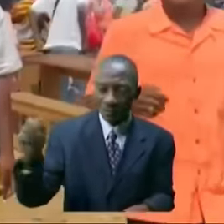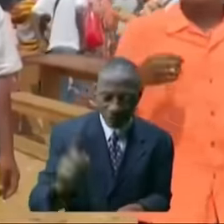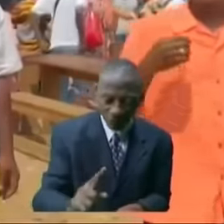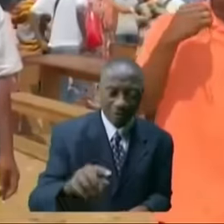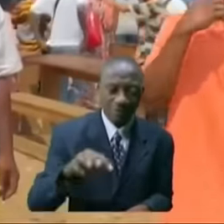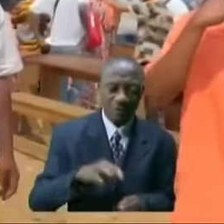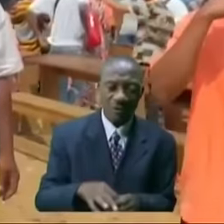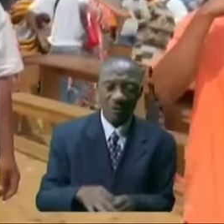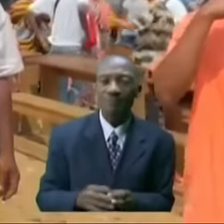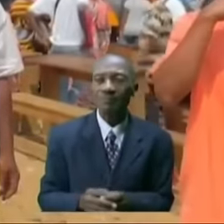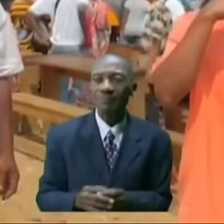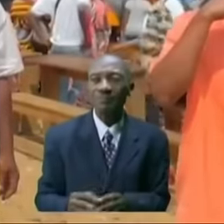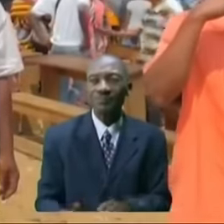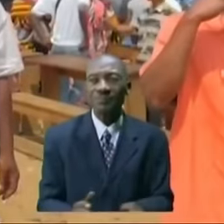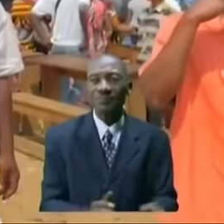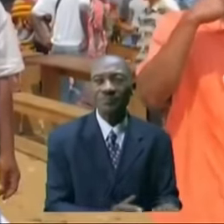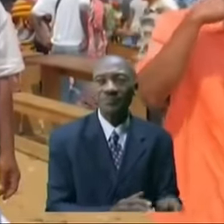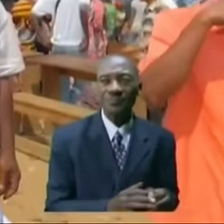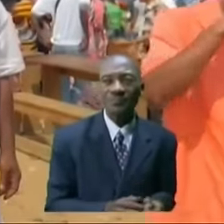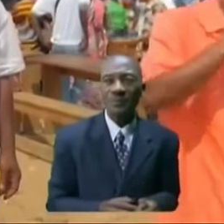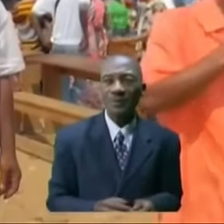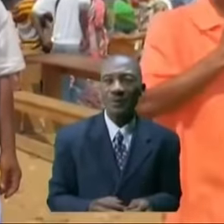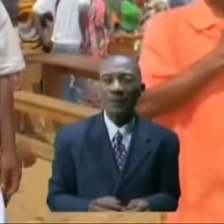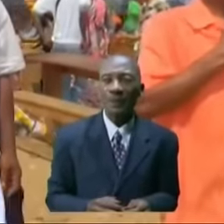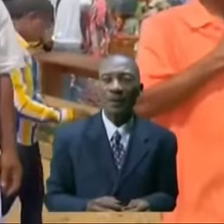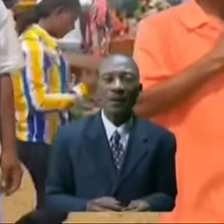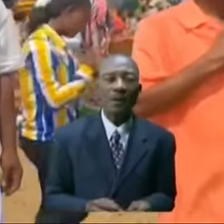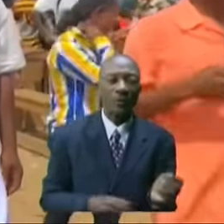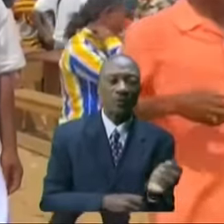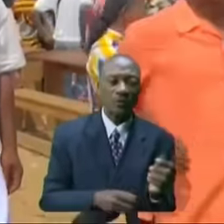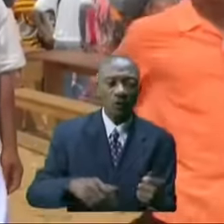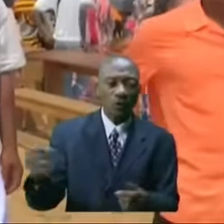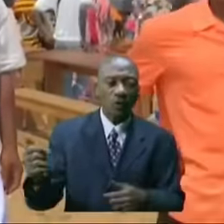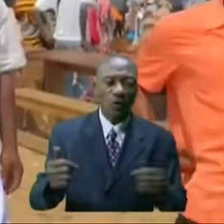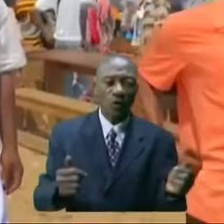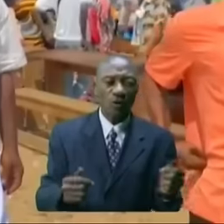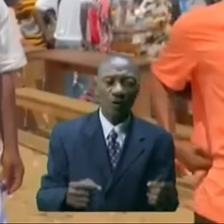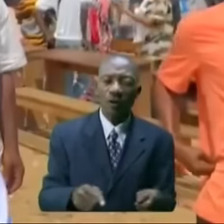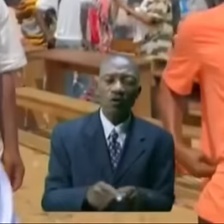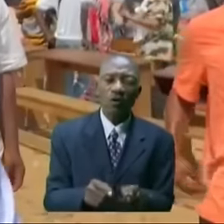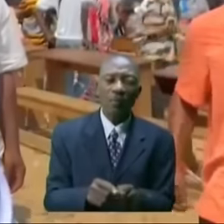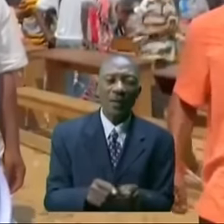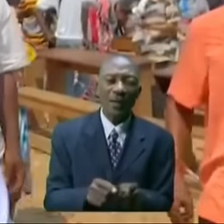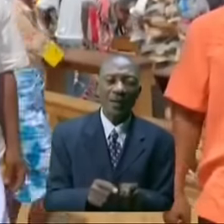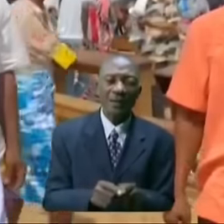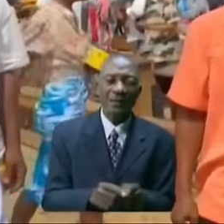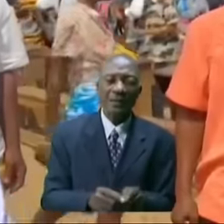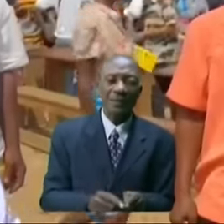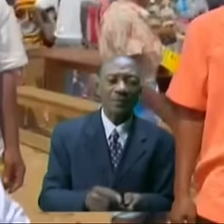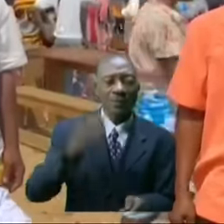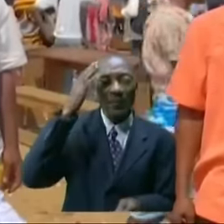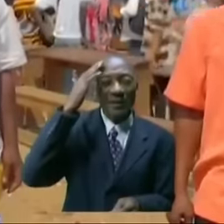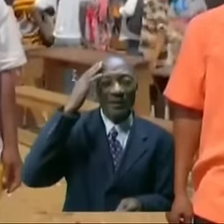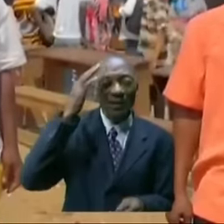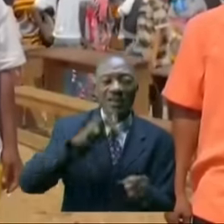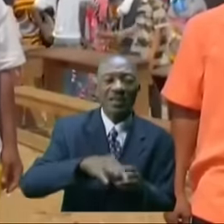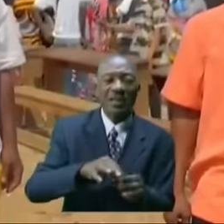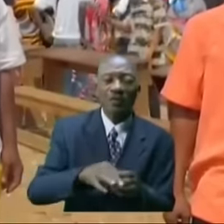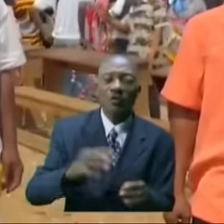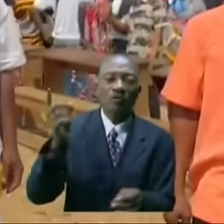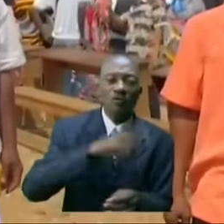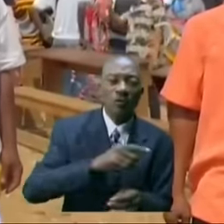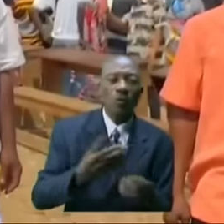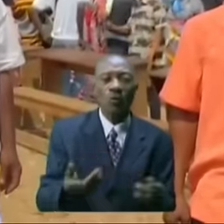pourquoi, les gens sont toujours pessimistes et dubitatifs. Là où plusieurs ont douté, là où plusieurs ont